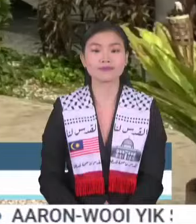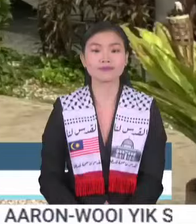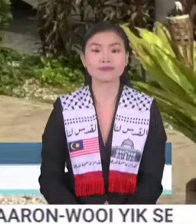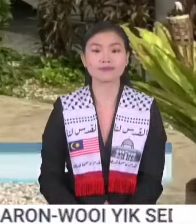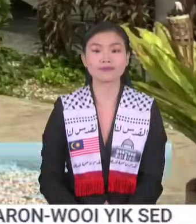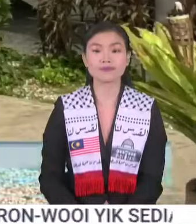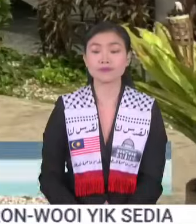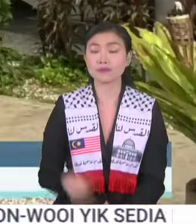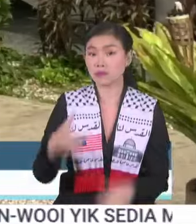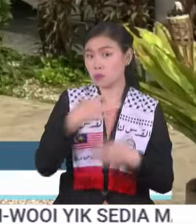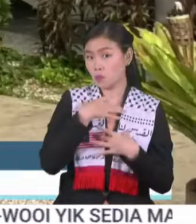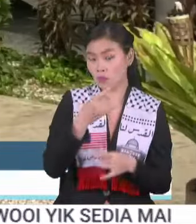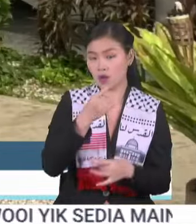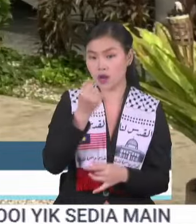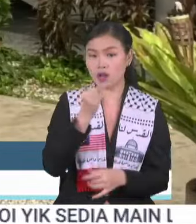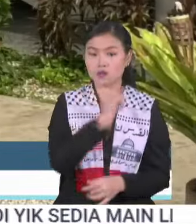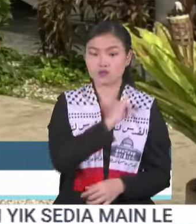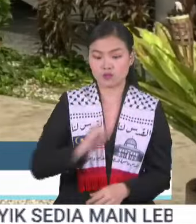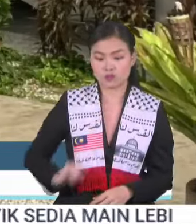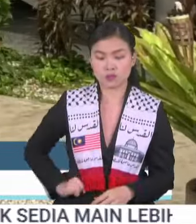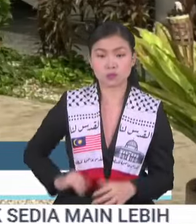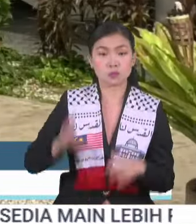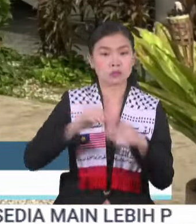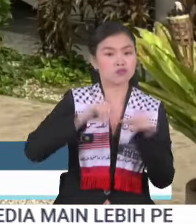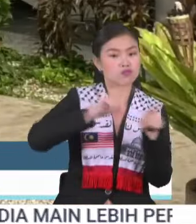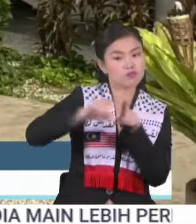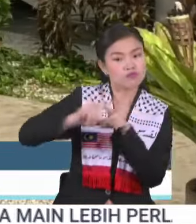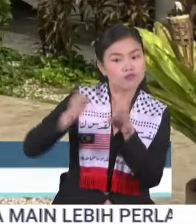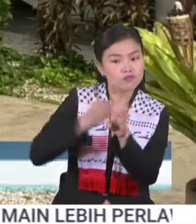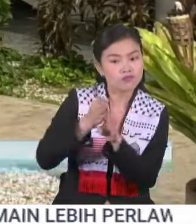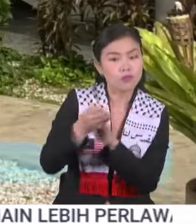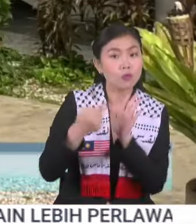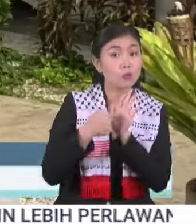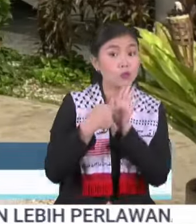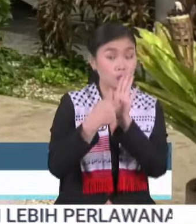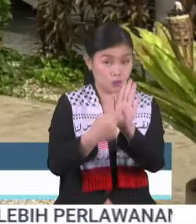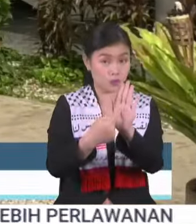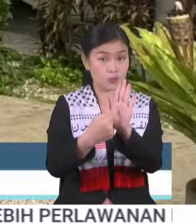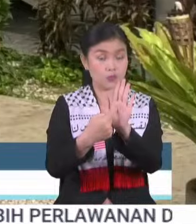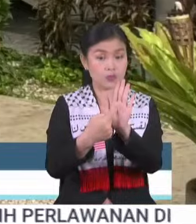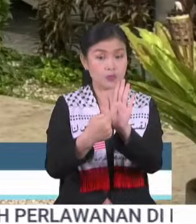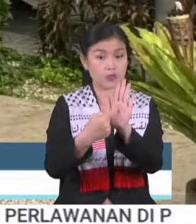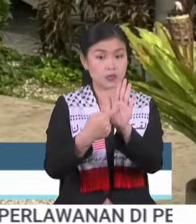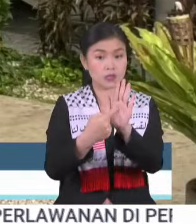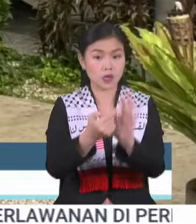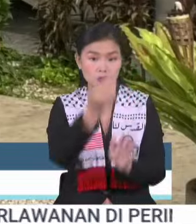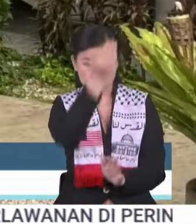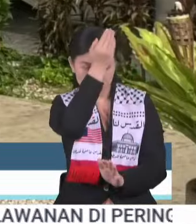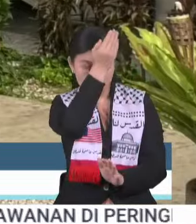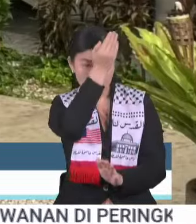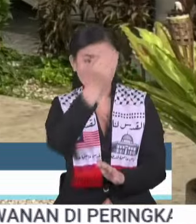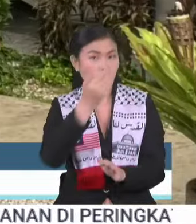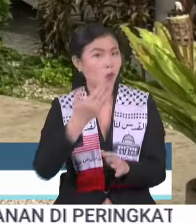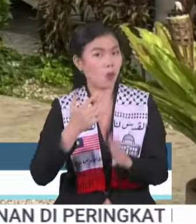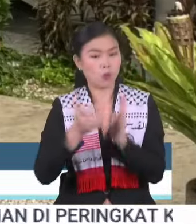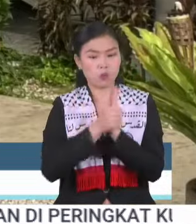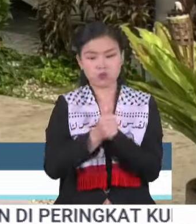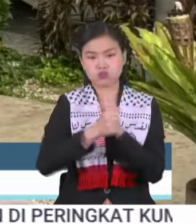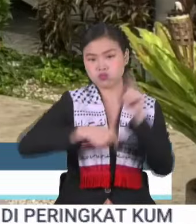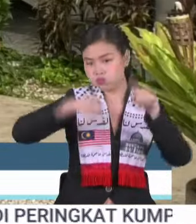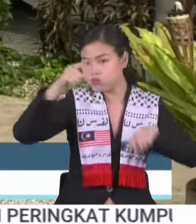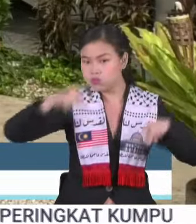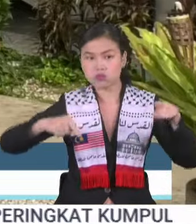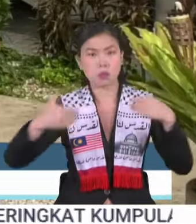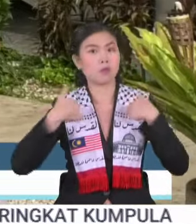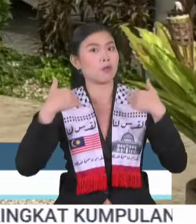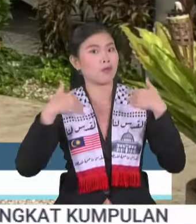Hobi dan kebolehan tuanku dalam pelbagai bidang menunjukkan bahawa baginda seorang yang serba boleh.